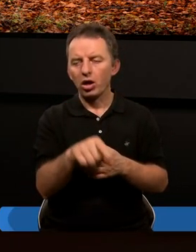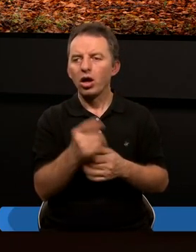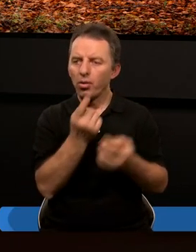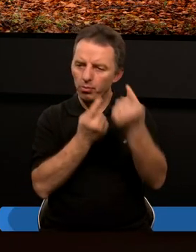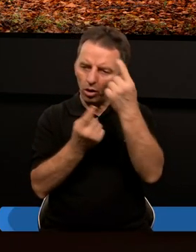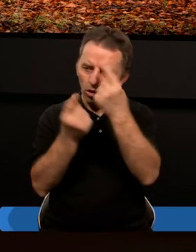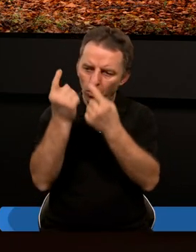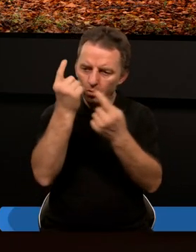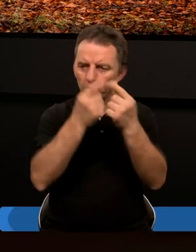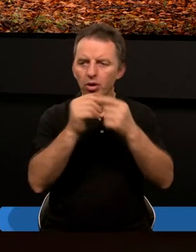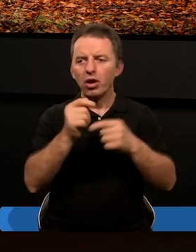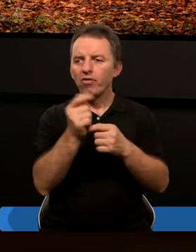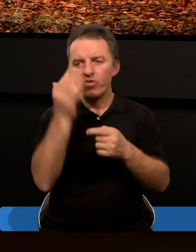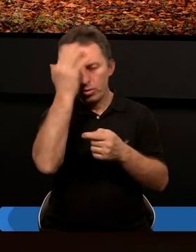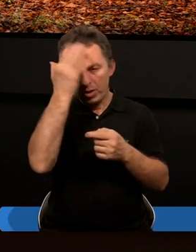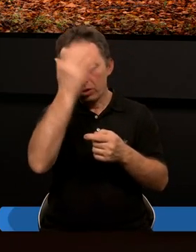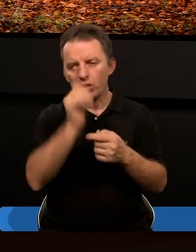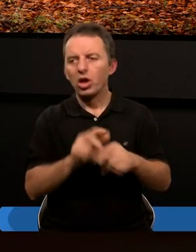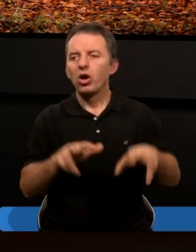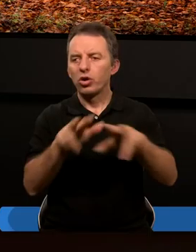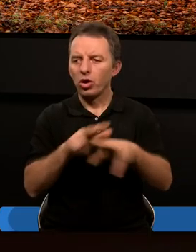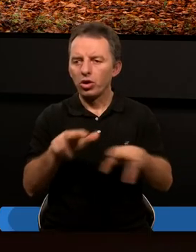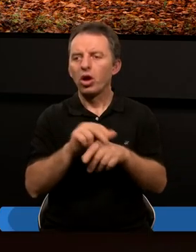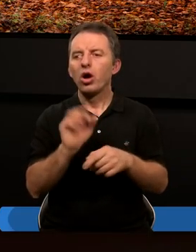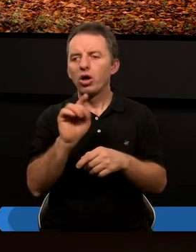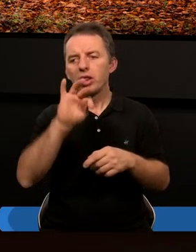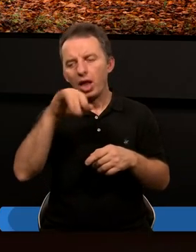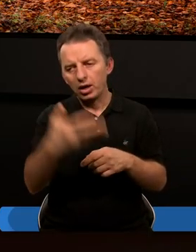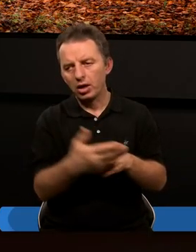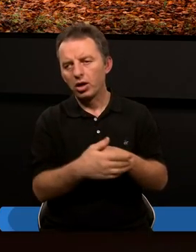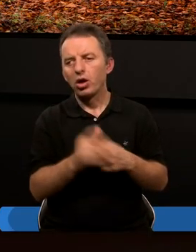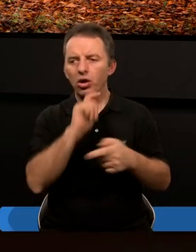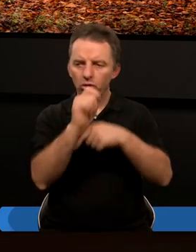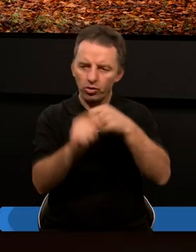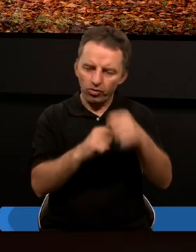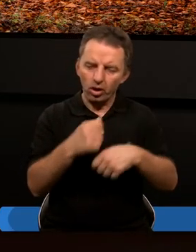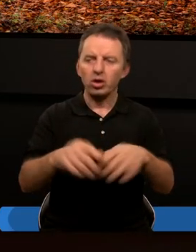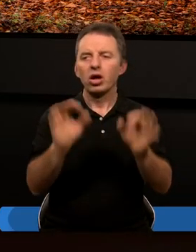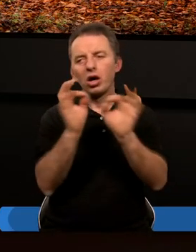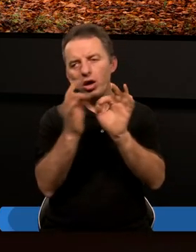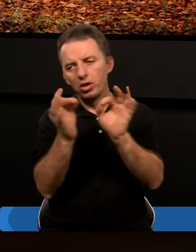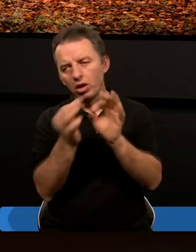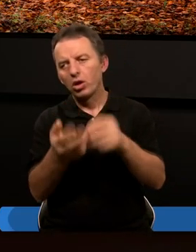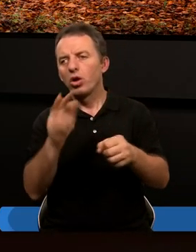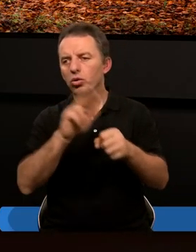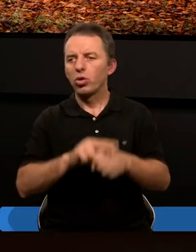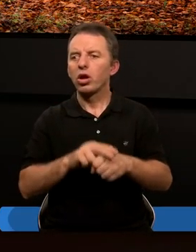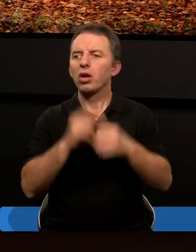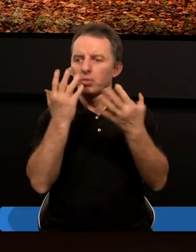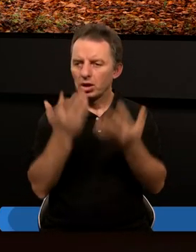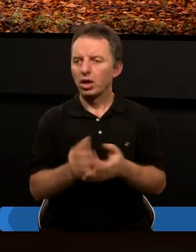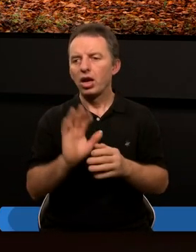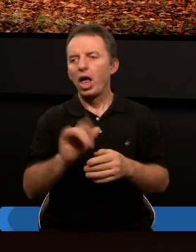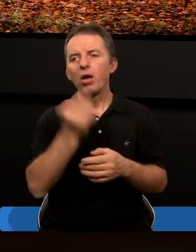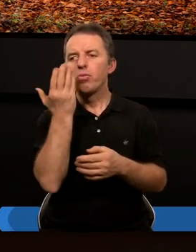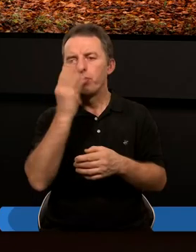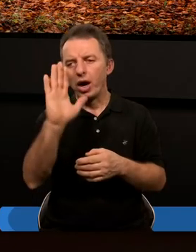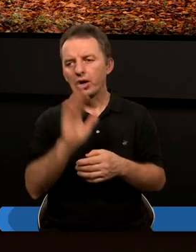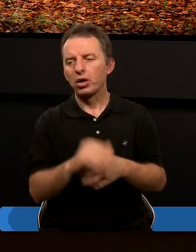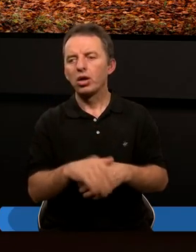pomyślcie o swojej wymarzonej rodzinie, o takim związku, o relacjach, z których bylibyście najbardziej